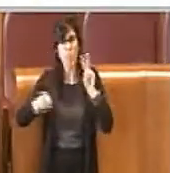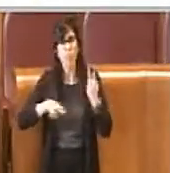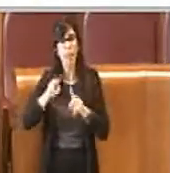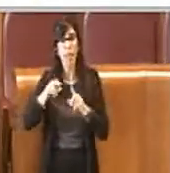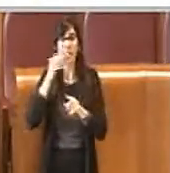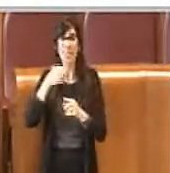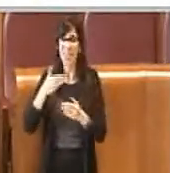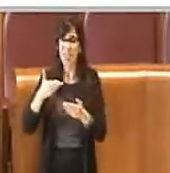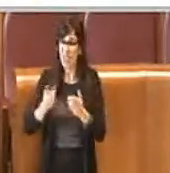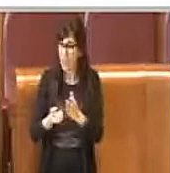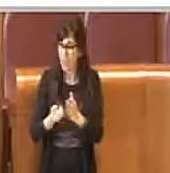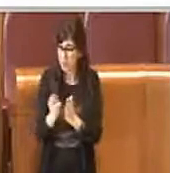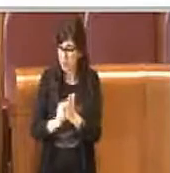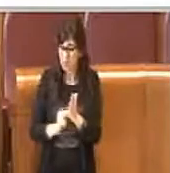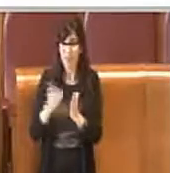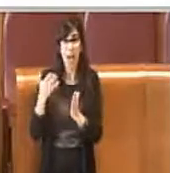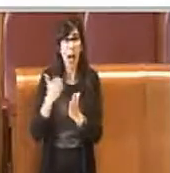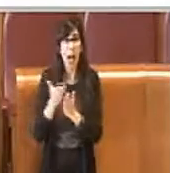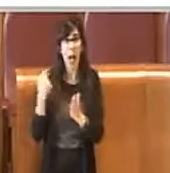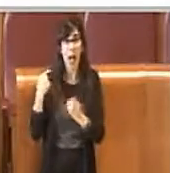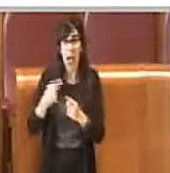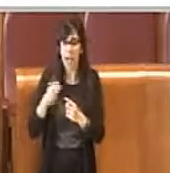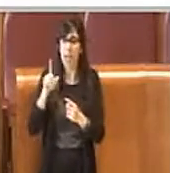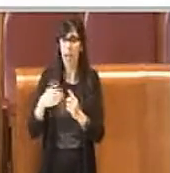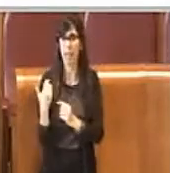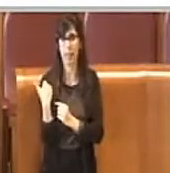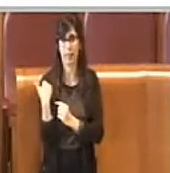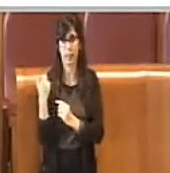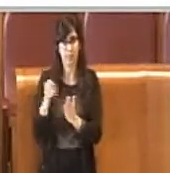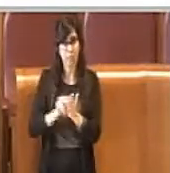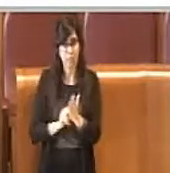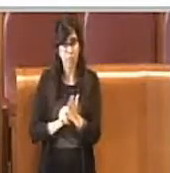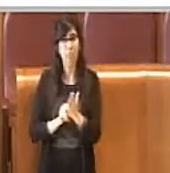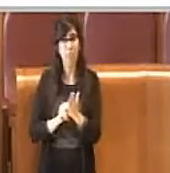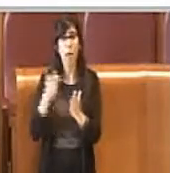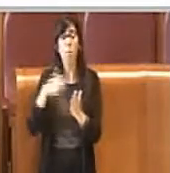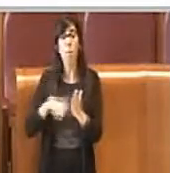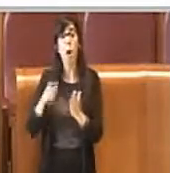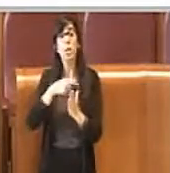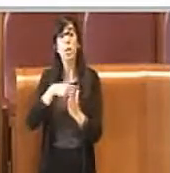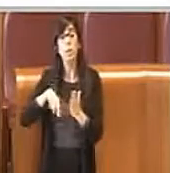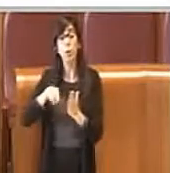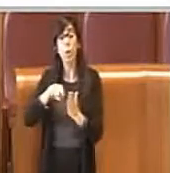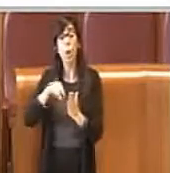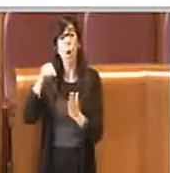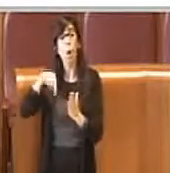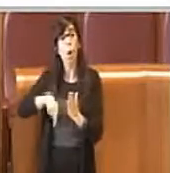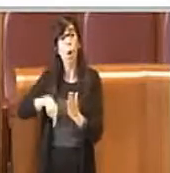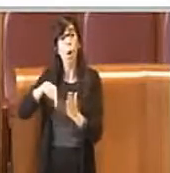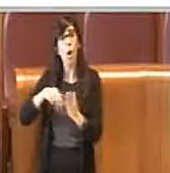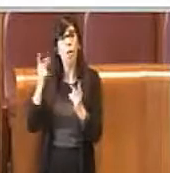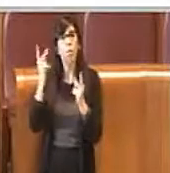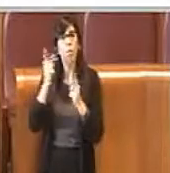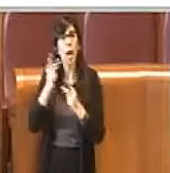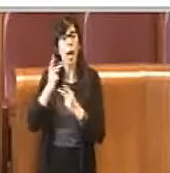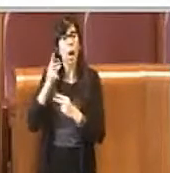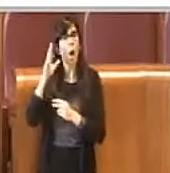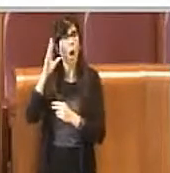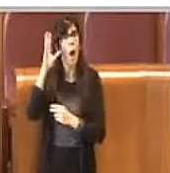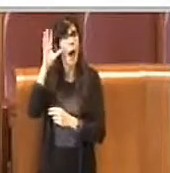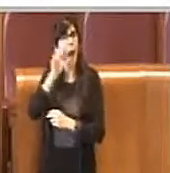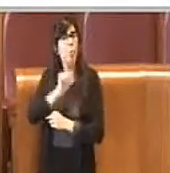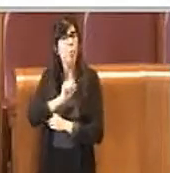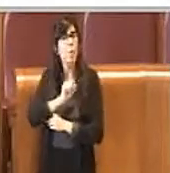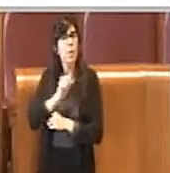questi anni e prodotto ultimamente, perché noi non abbiamo cognizione di in